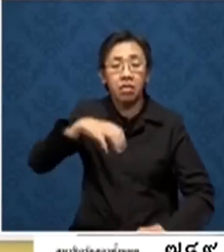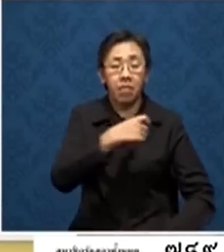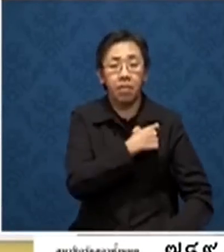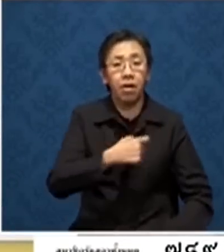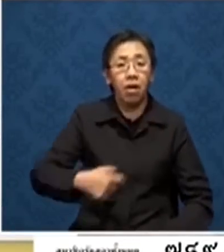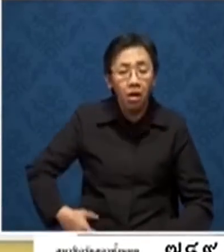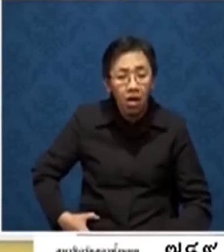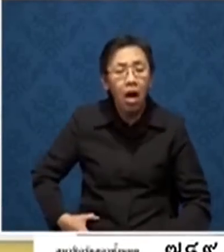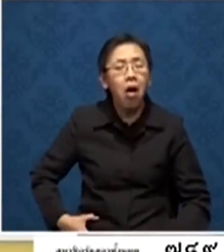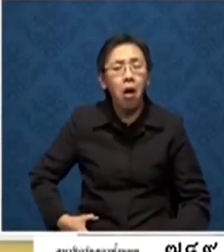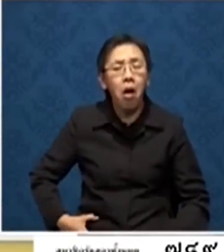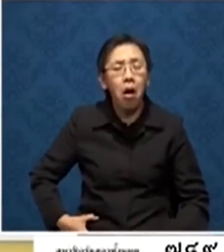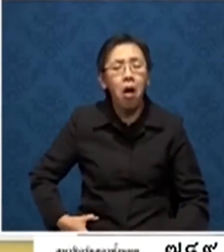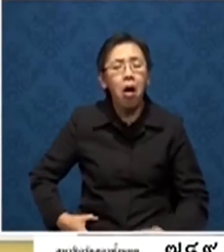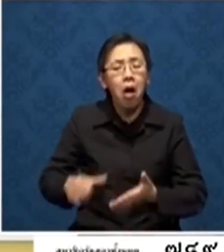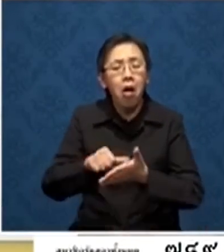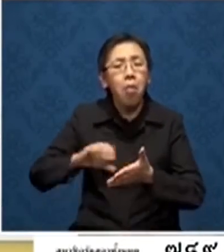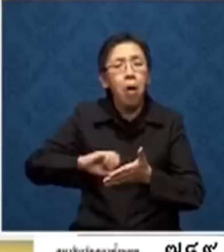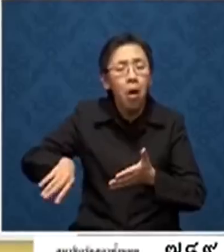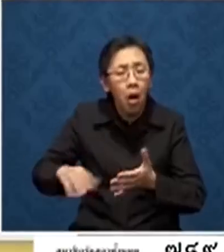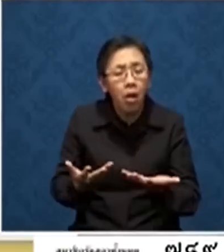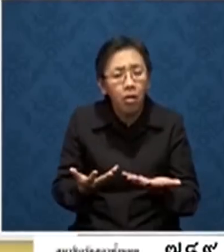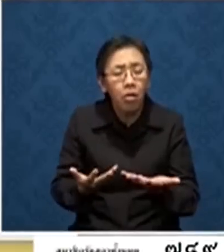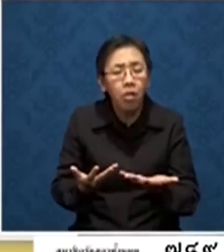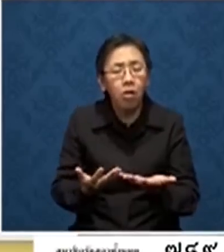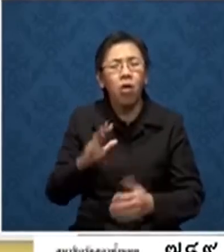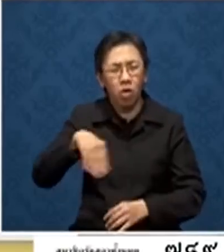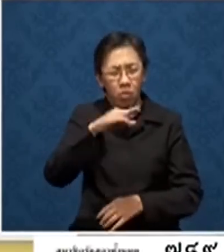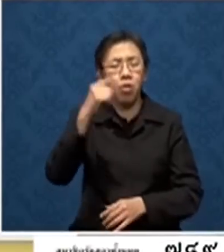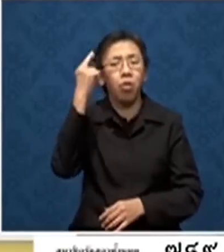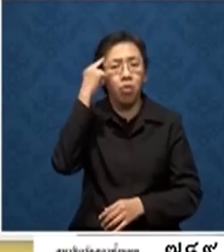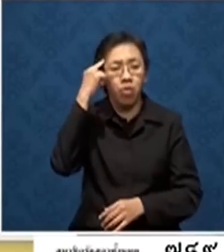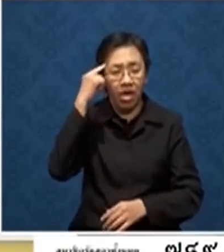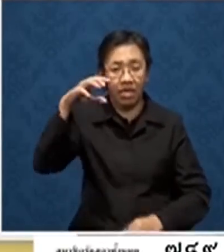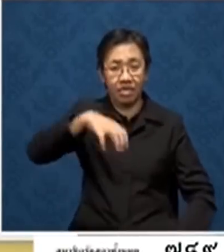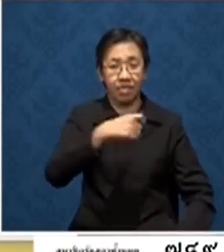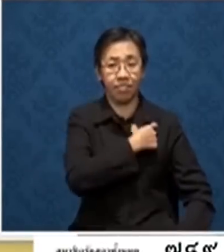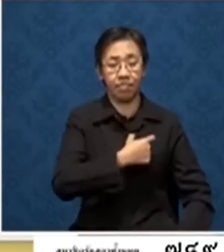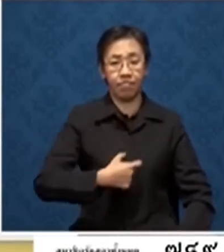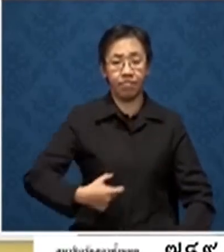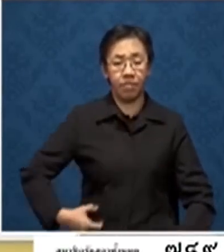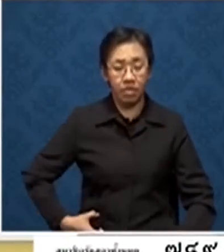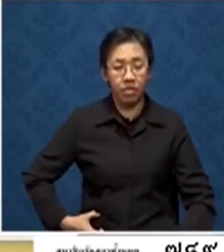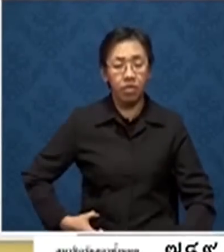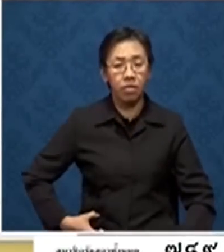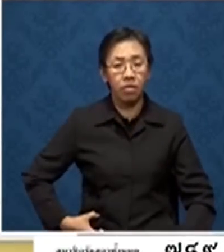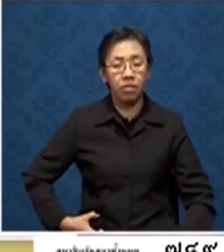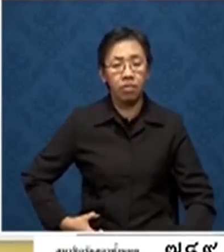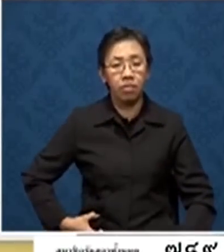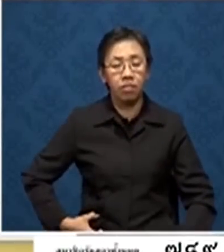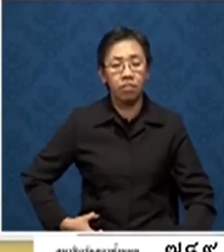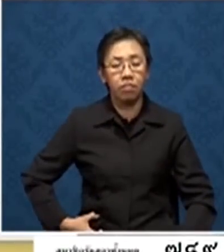มหากษัตริย์ออกแต่ความมั่นคงของชาติซึ่งเราก็รู้อยู่แล้วว่าสถาบันพระมหากษัตริย์นั้นส่งเสริม